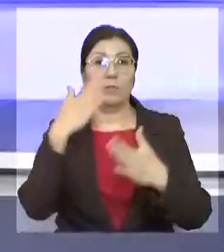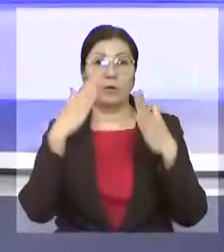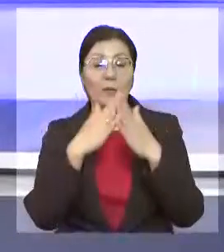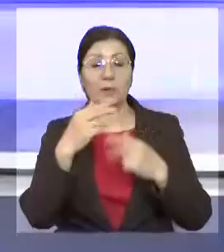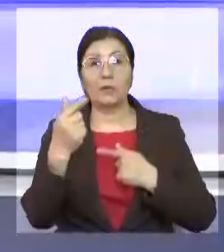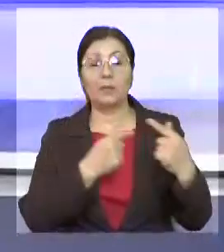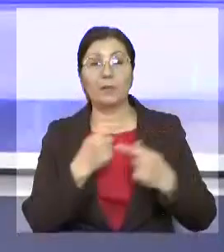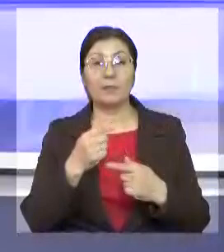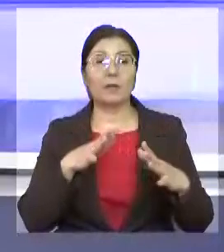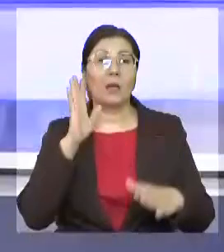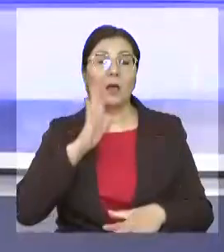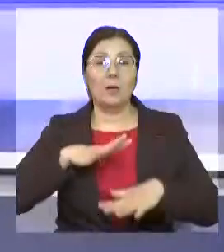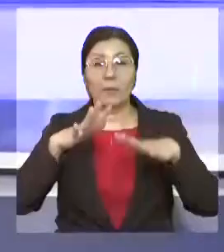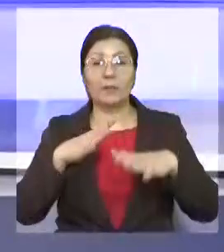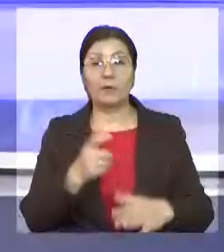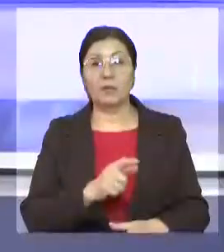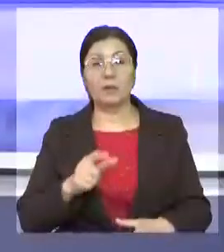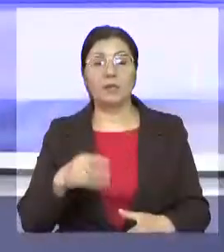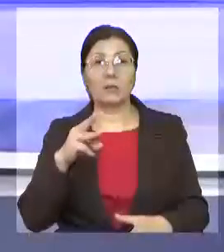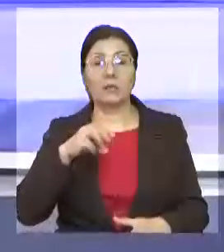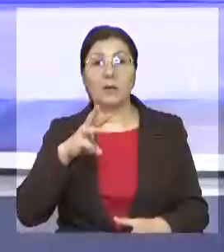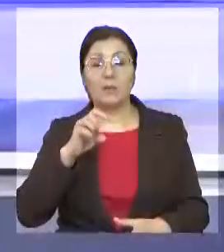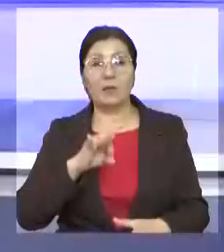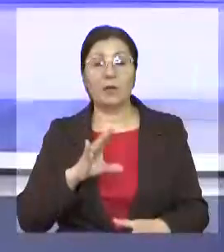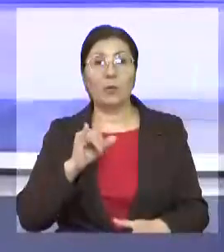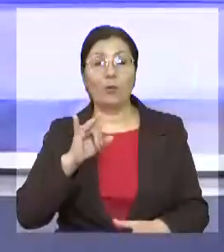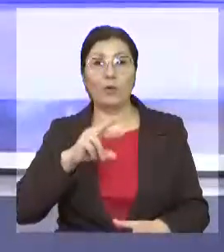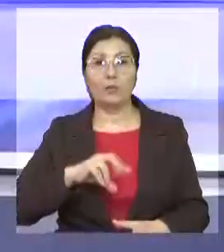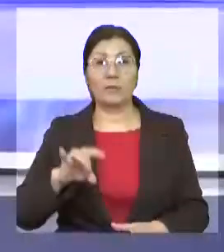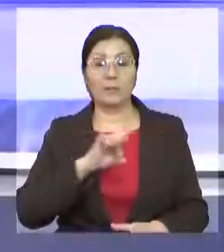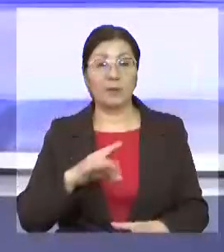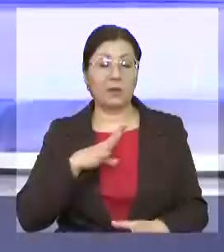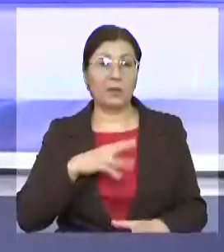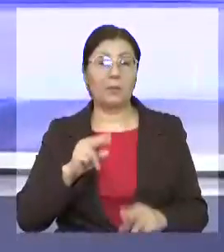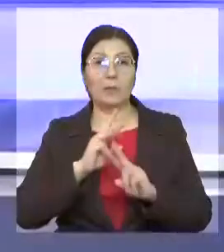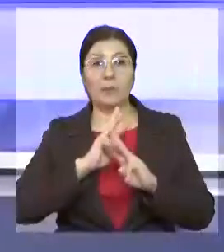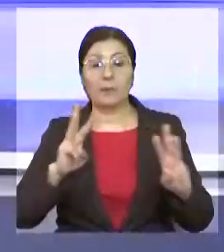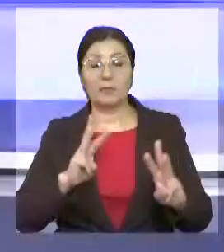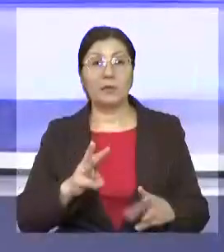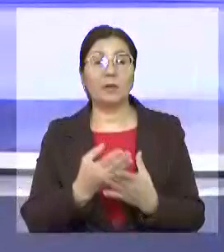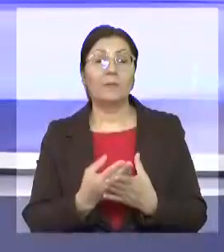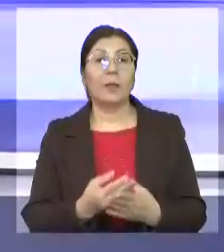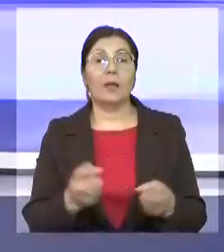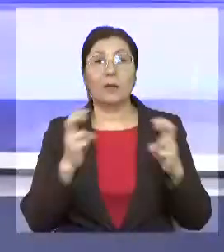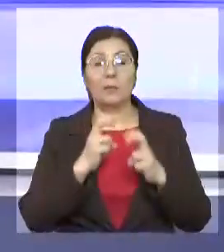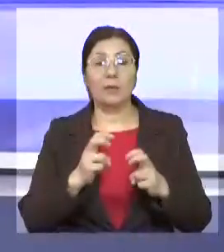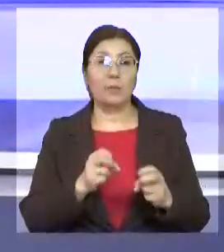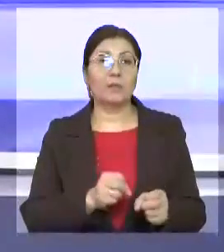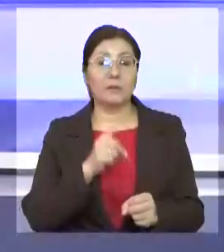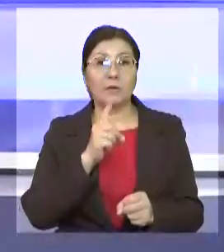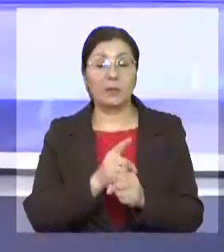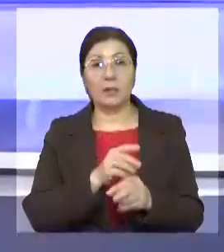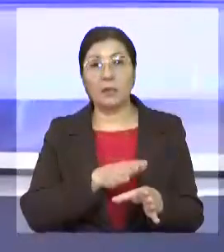для пострадавших от паводков жителей Темирского и Уйлского районов. Таким образом, премьер-министр проверил темпы исполнения поручений